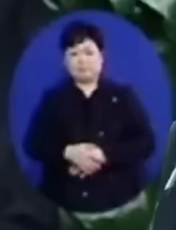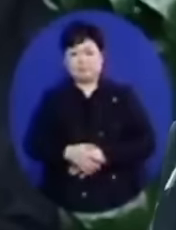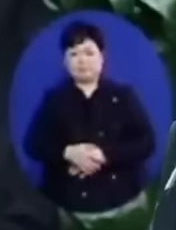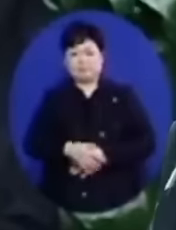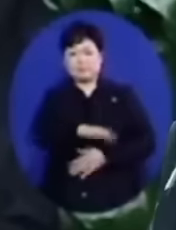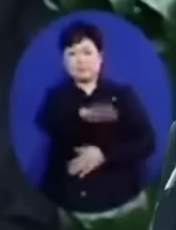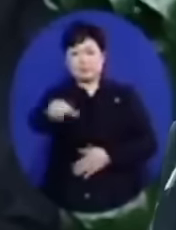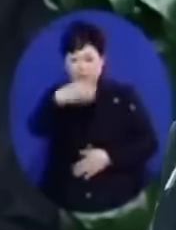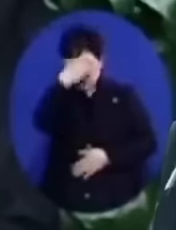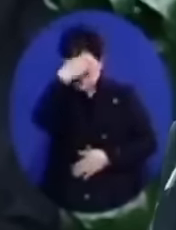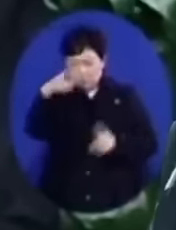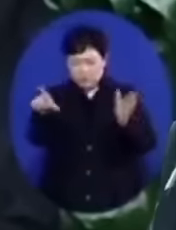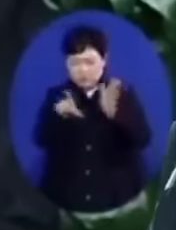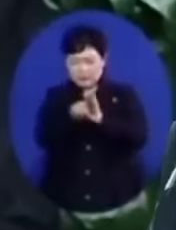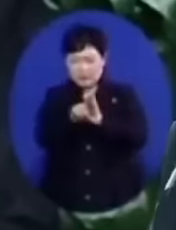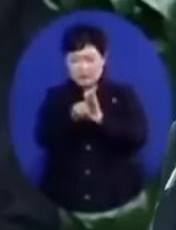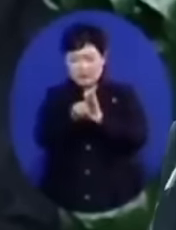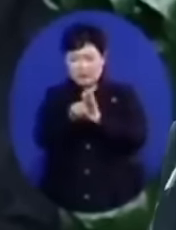우리 기독교 신앙에는